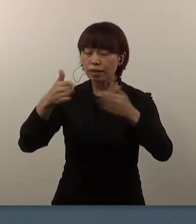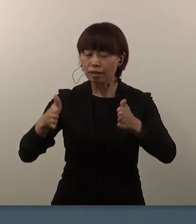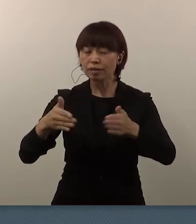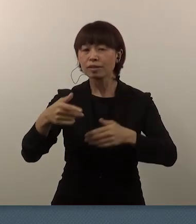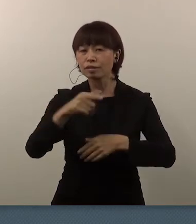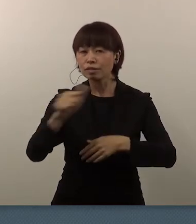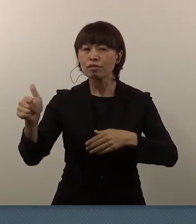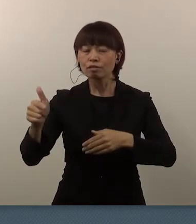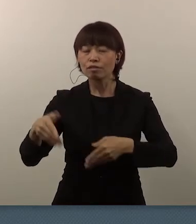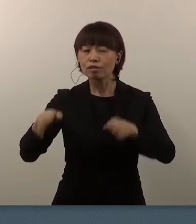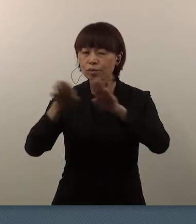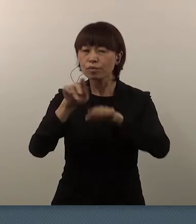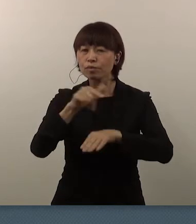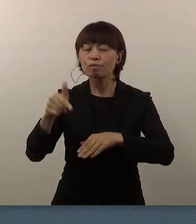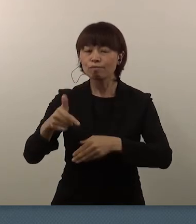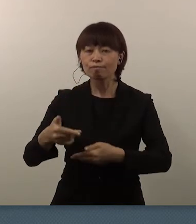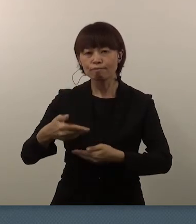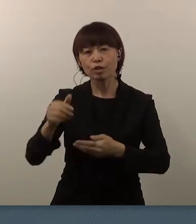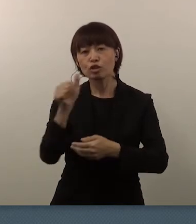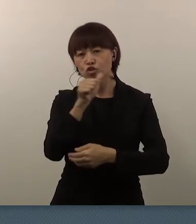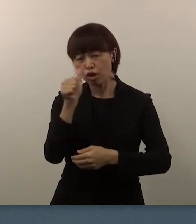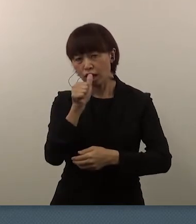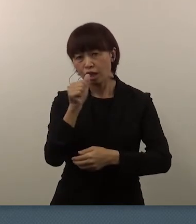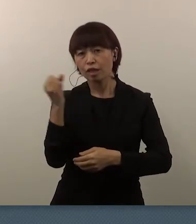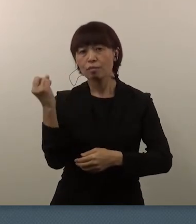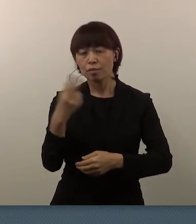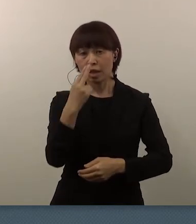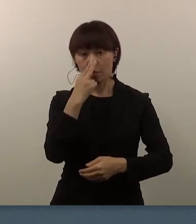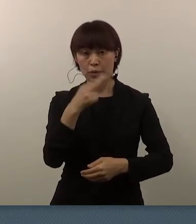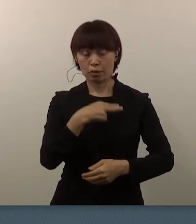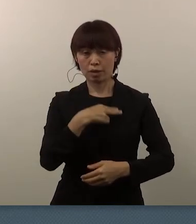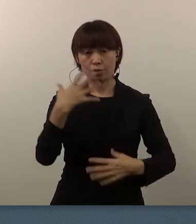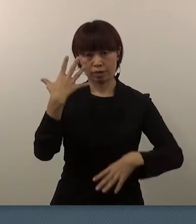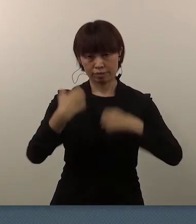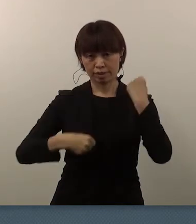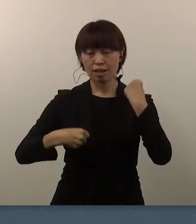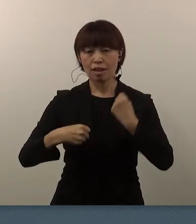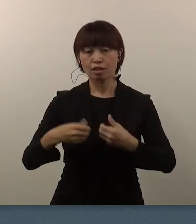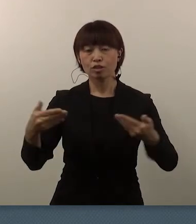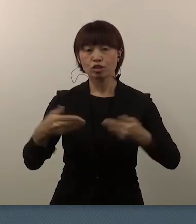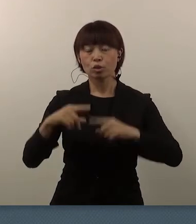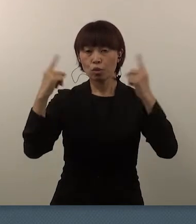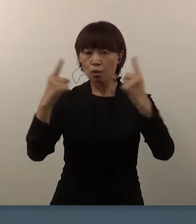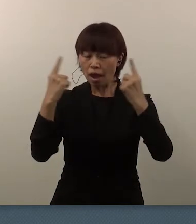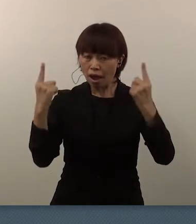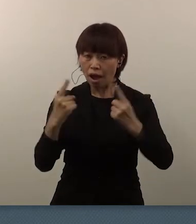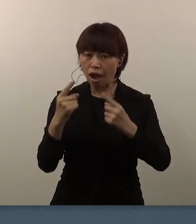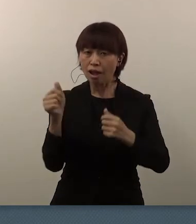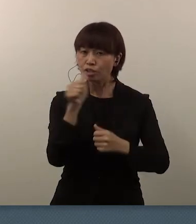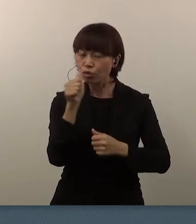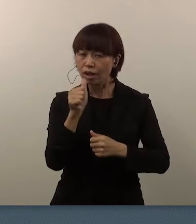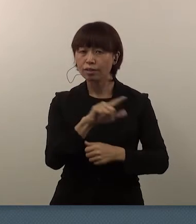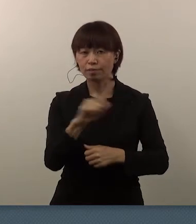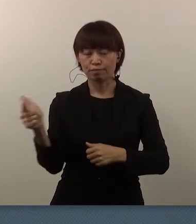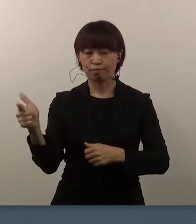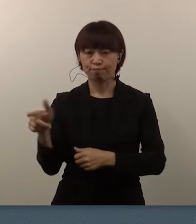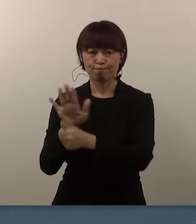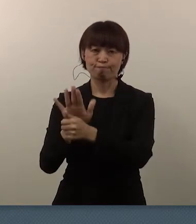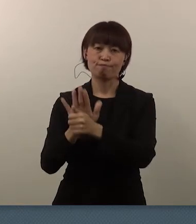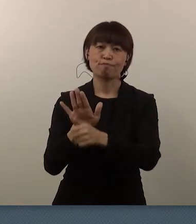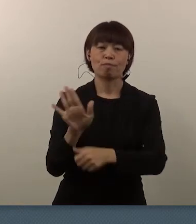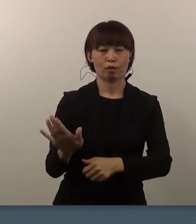県主催のベトナム人留学生ジョブフェアの出展を案内するなど、さまざまな支援を行ってまいりました。